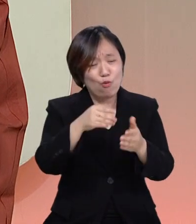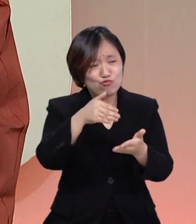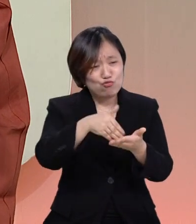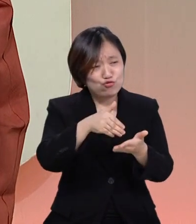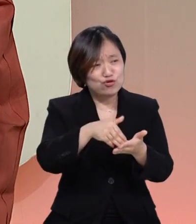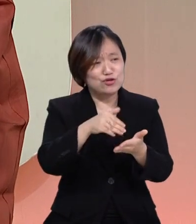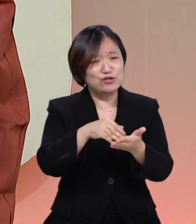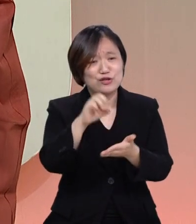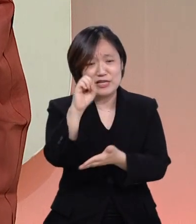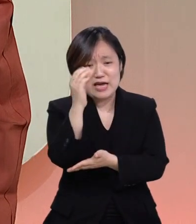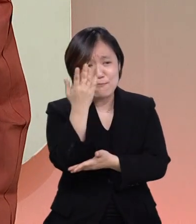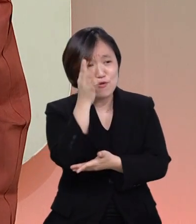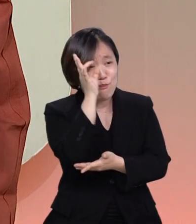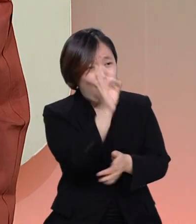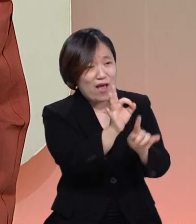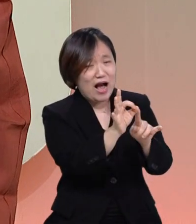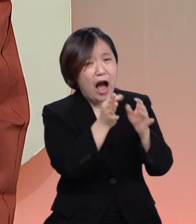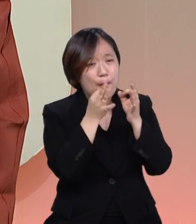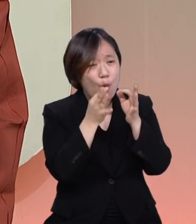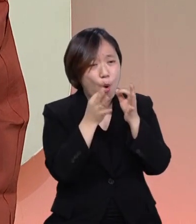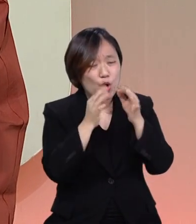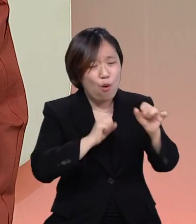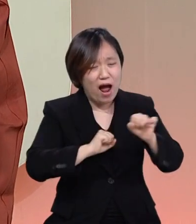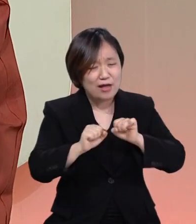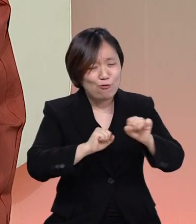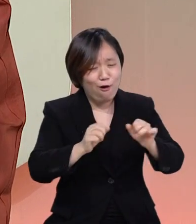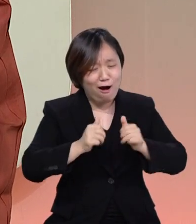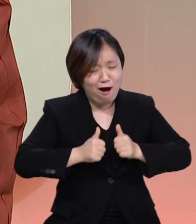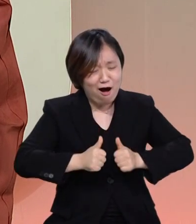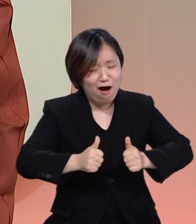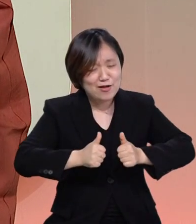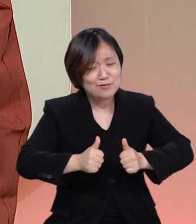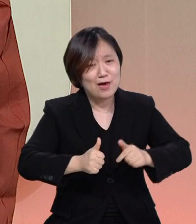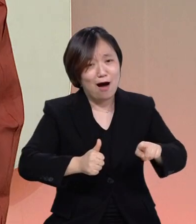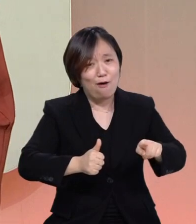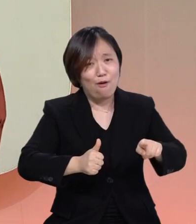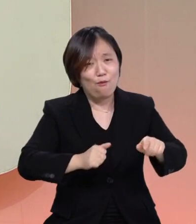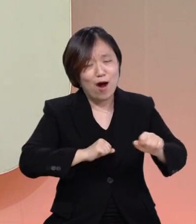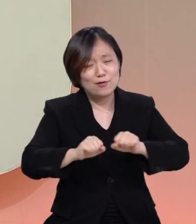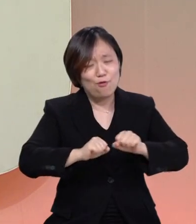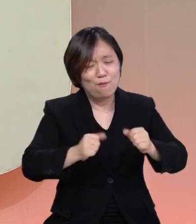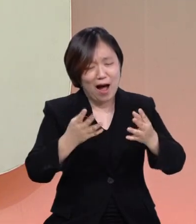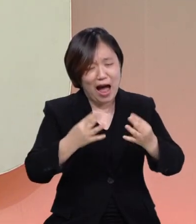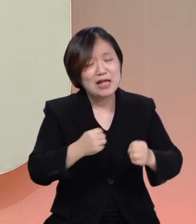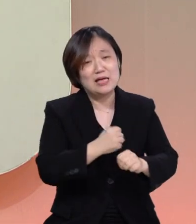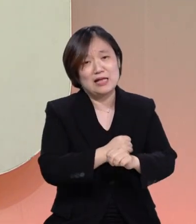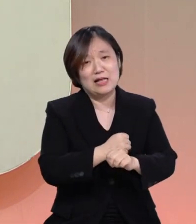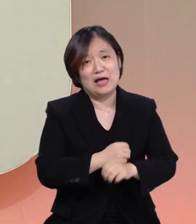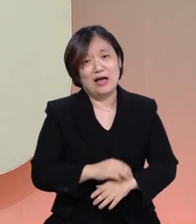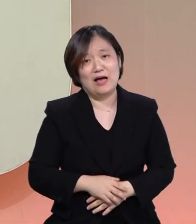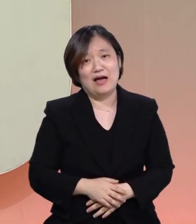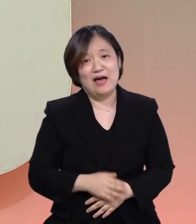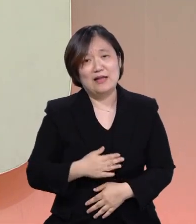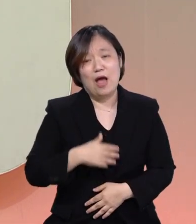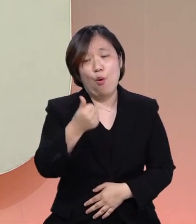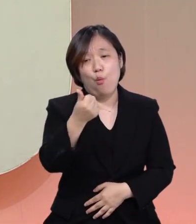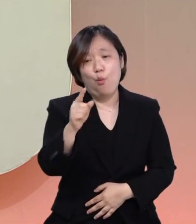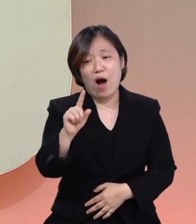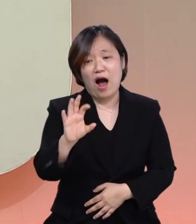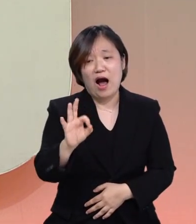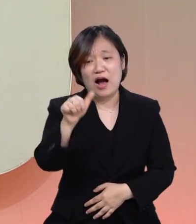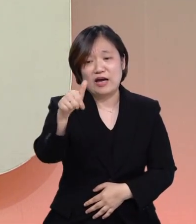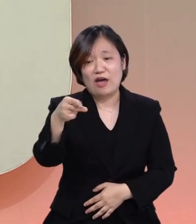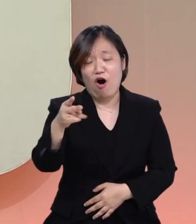보니까 뭐 포교 활동도 열심히 하시고 불교 활동을 열심히 하시더라고요 근데 그 환경환이라는